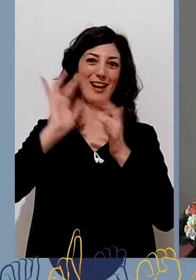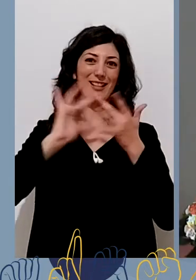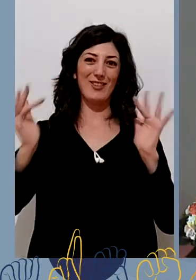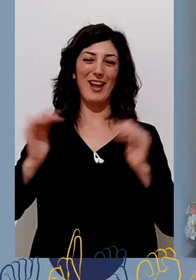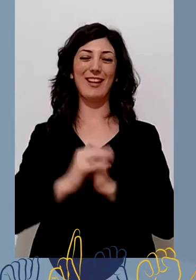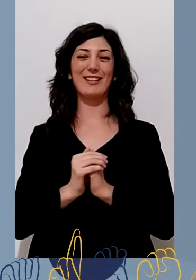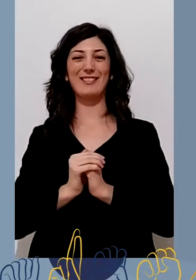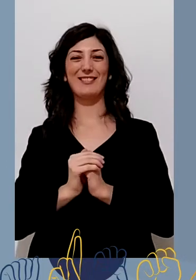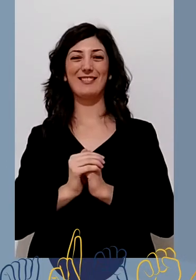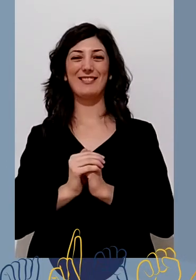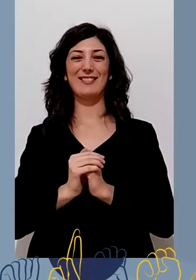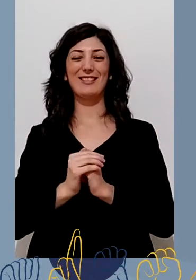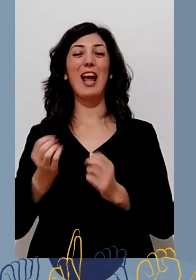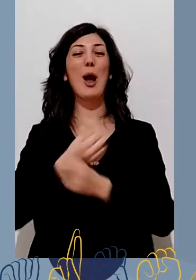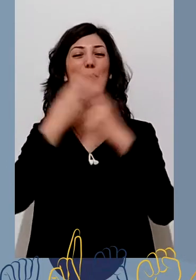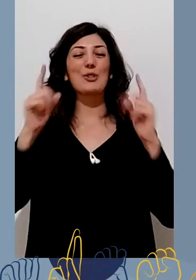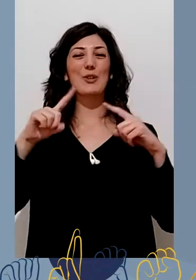Salve a tutti, buongiorno.